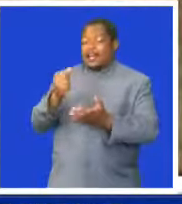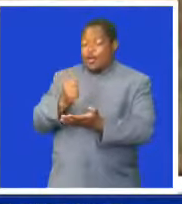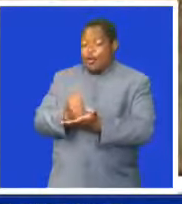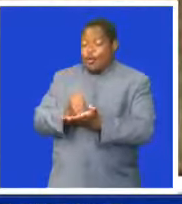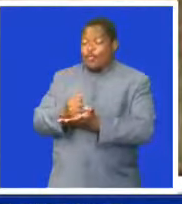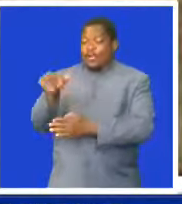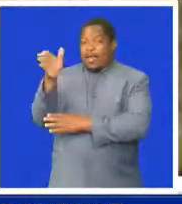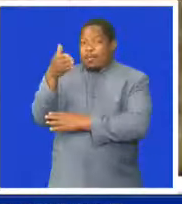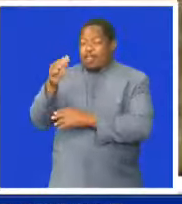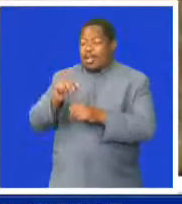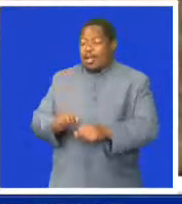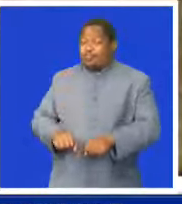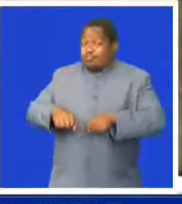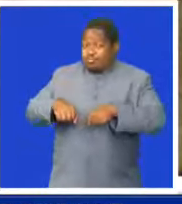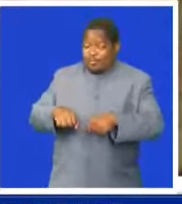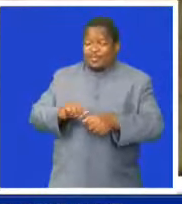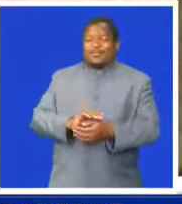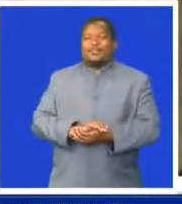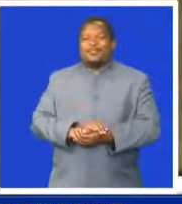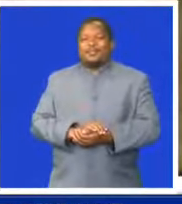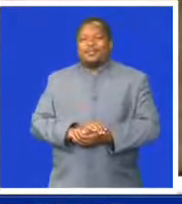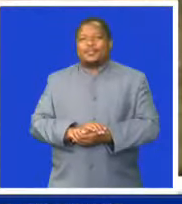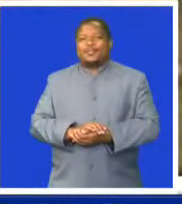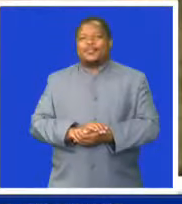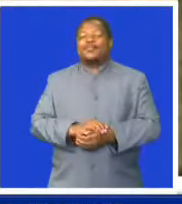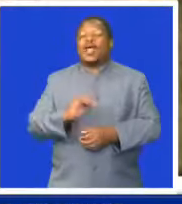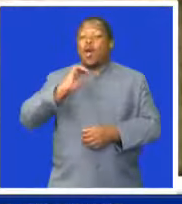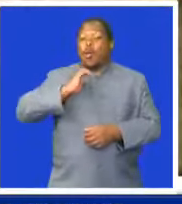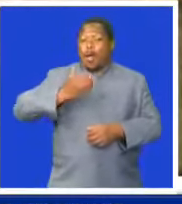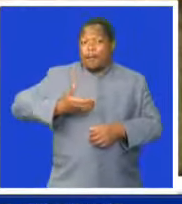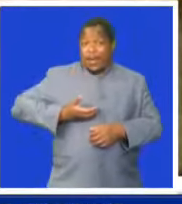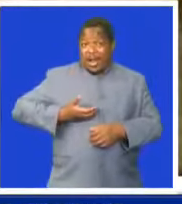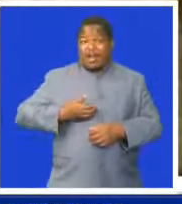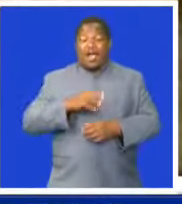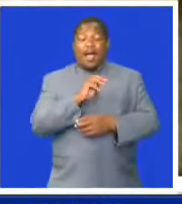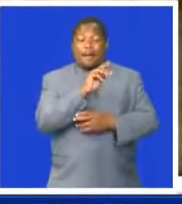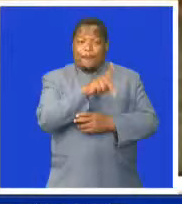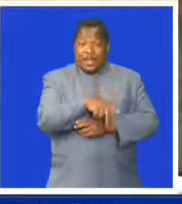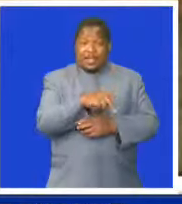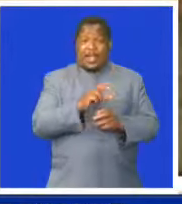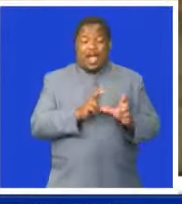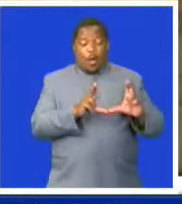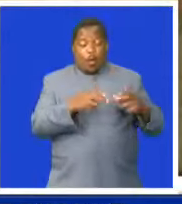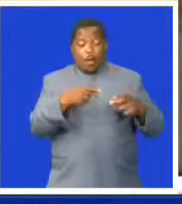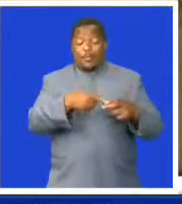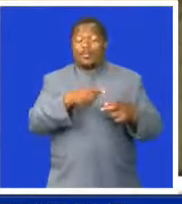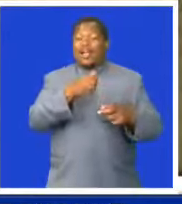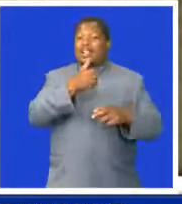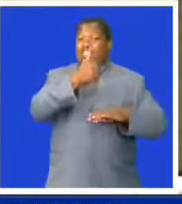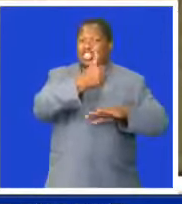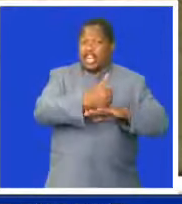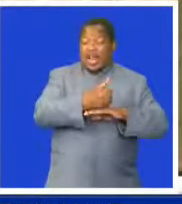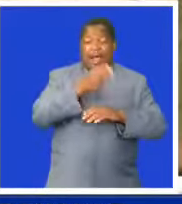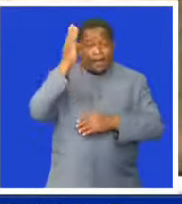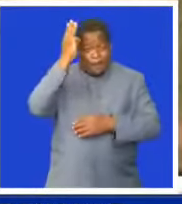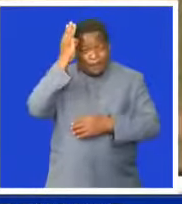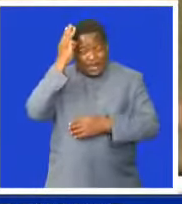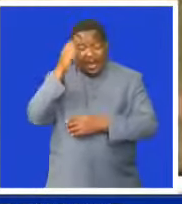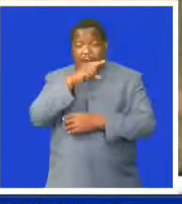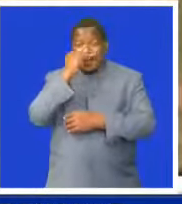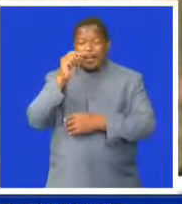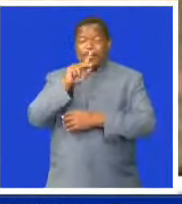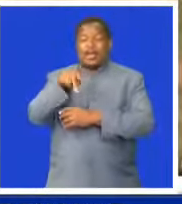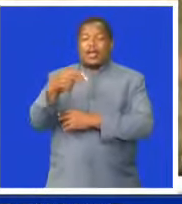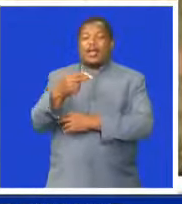labomake labangemalunga ePhalamende umfana Nkosi Phumelele uthi bomake batimisele kuba yingxenye yemisebenti lethuthukisa